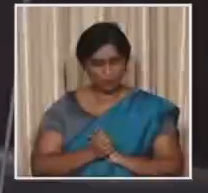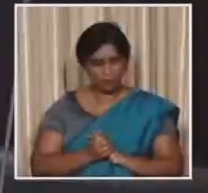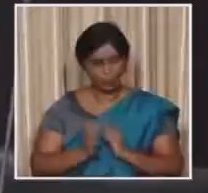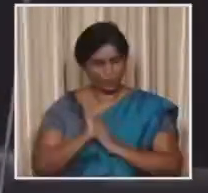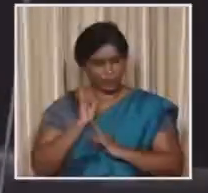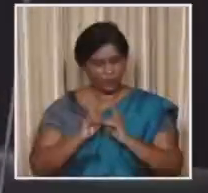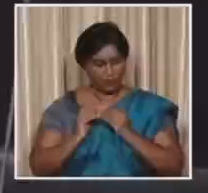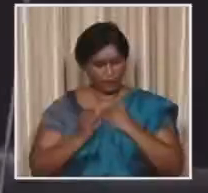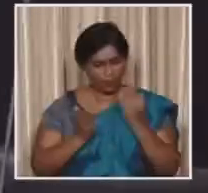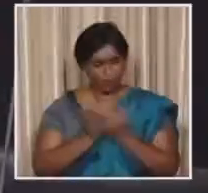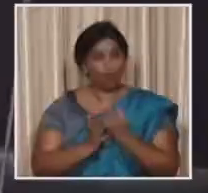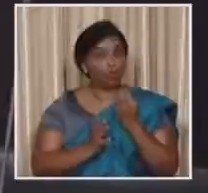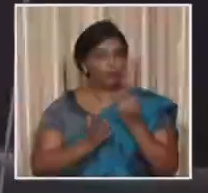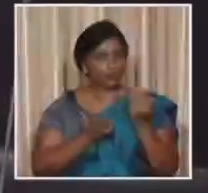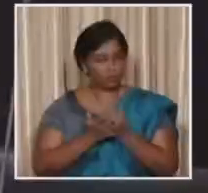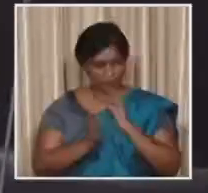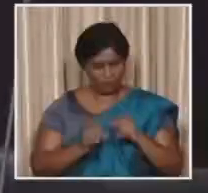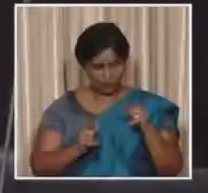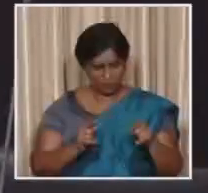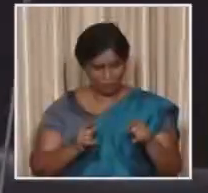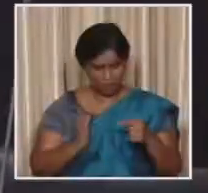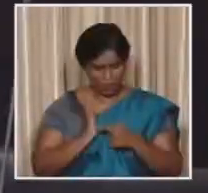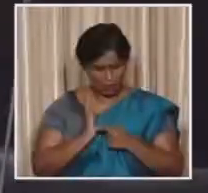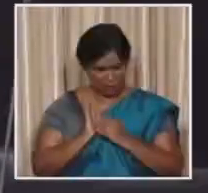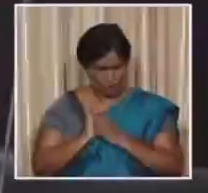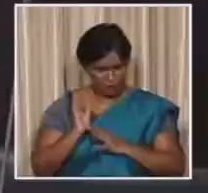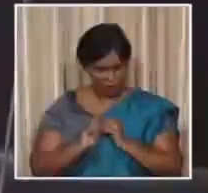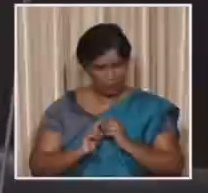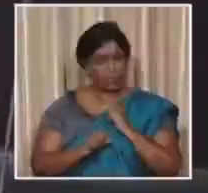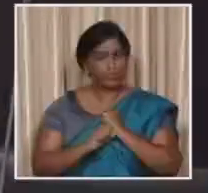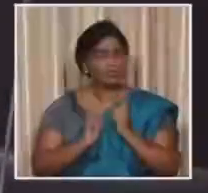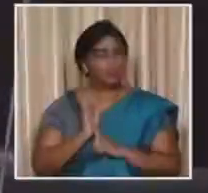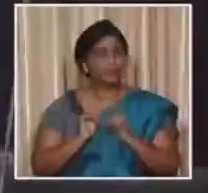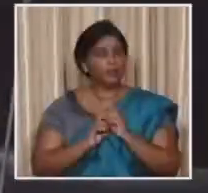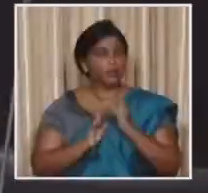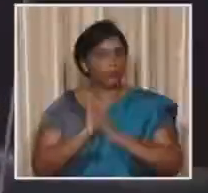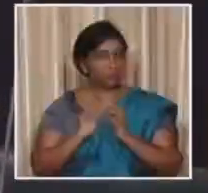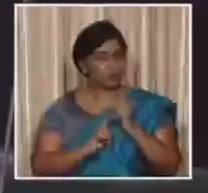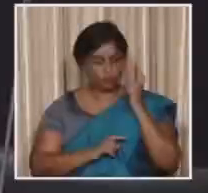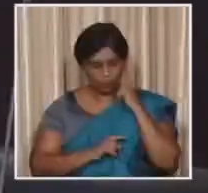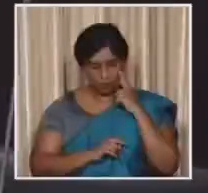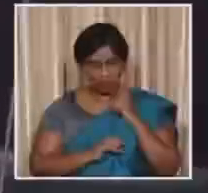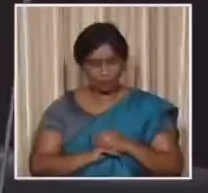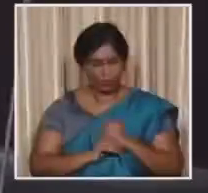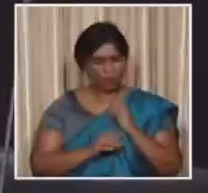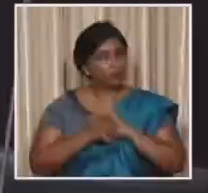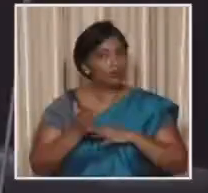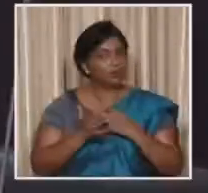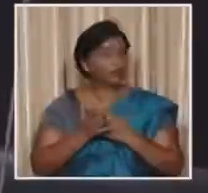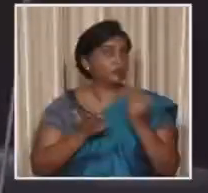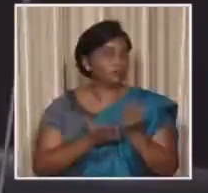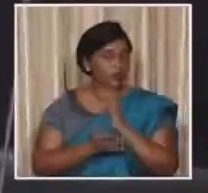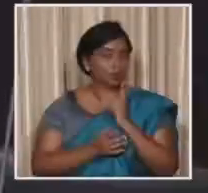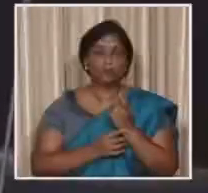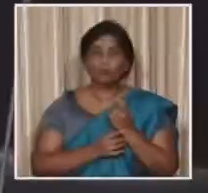අමාත්‍ය කාර්යාලයට මුදල් වෙන් වෙනවා අතන සිතසත්නා කැමතිතුමා දන්නවා මාත්‍යාර ජීඑල් පිරිස කැමතිතුමා දන්නවා අයවැයෙන් වෙන් කරලා තියෙනවා